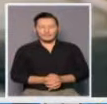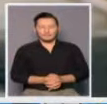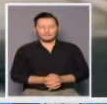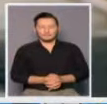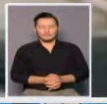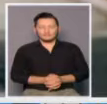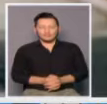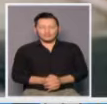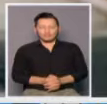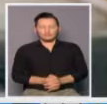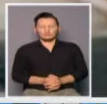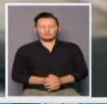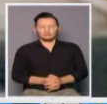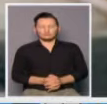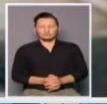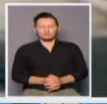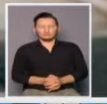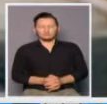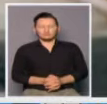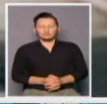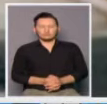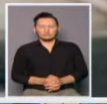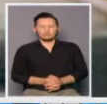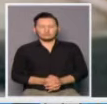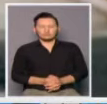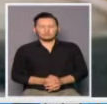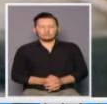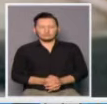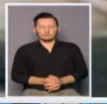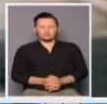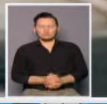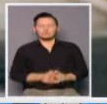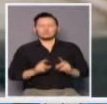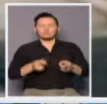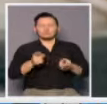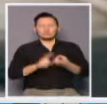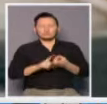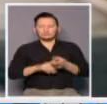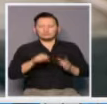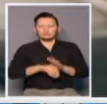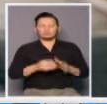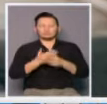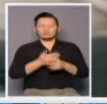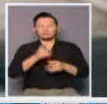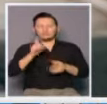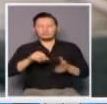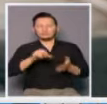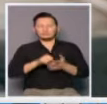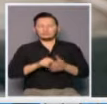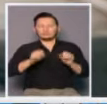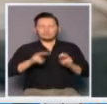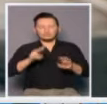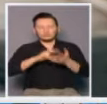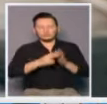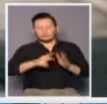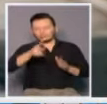Лети, итмен уже 6 лет жұмыс жасадым. При задержании преступников хорошо помогает Леди. В течение 3 лет